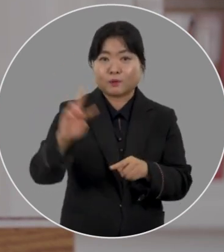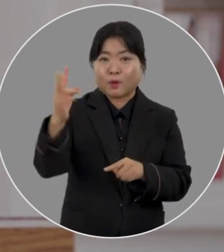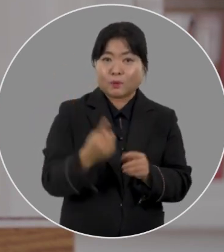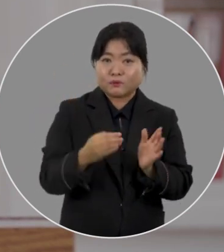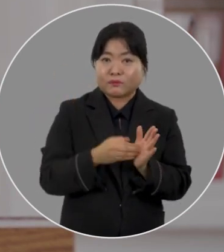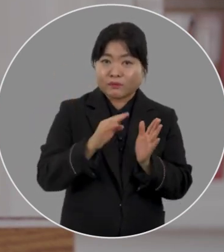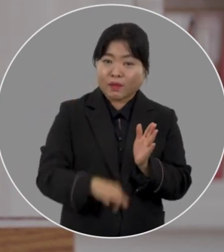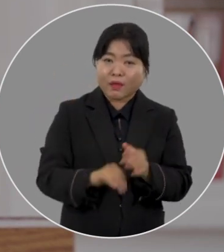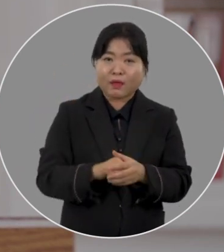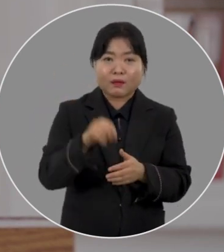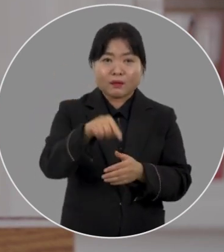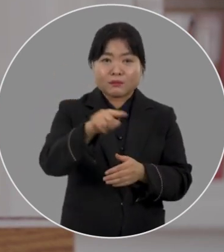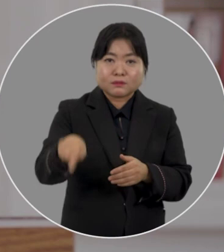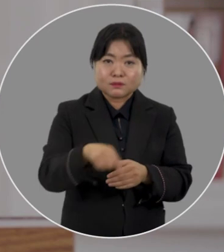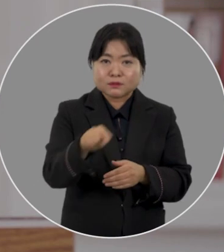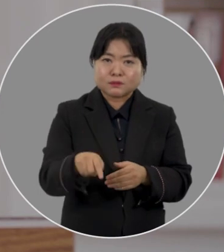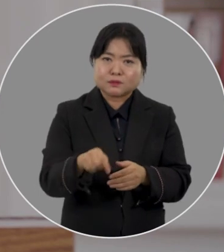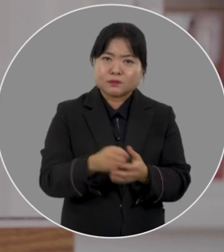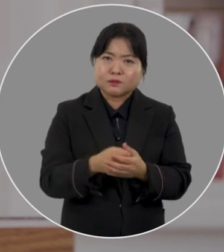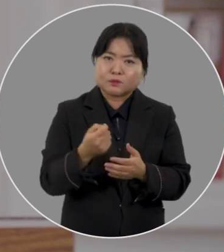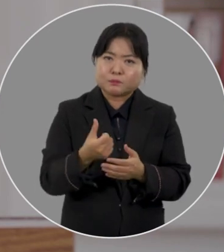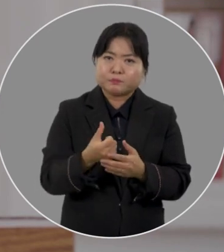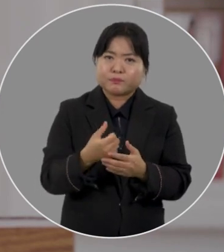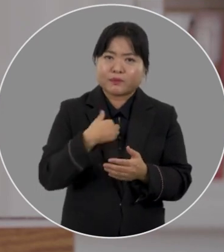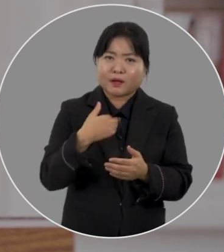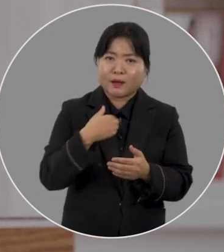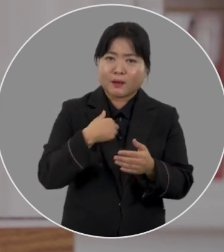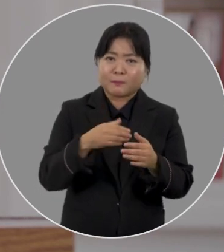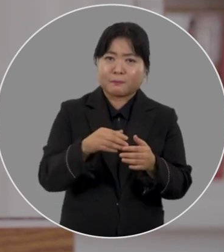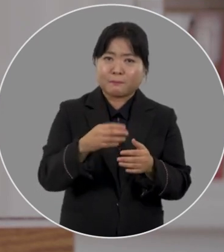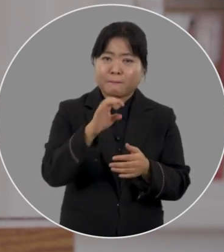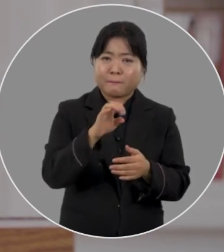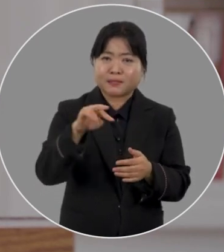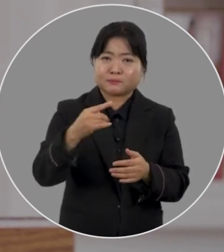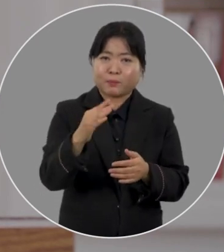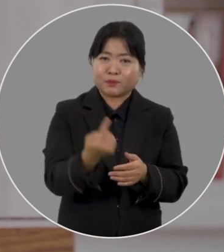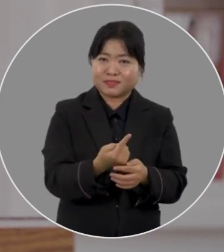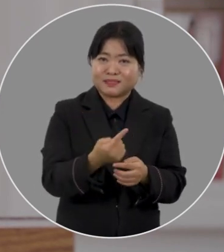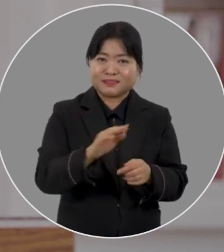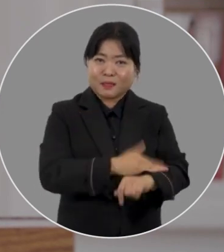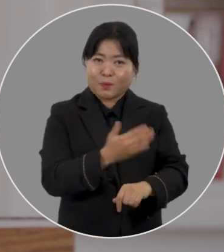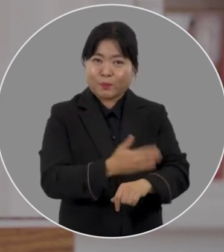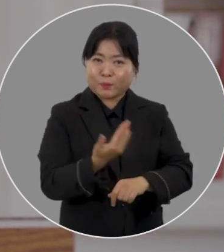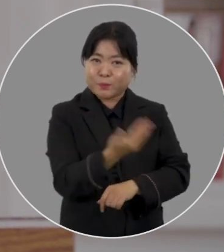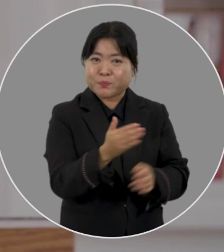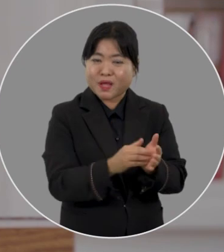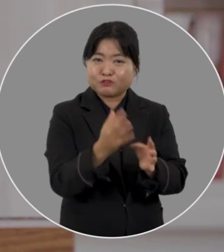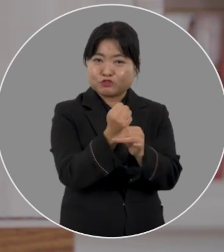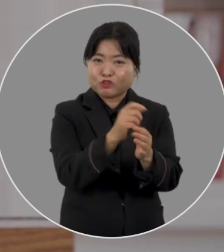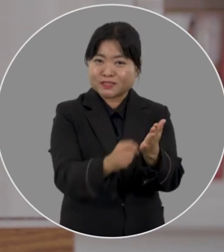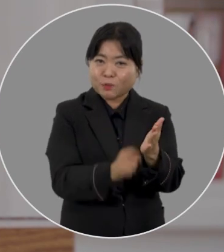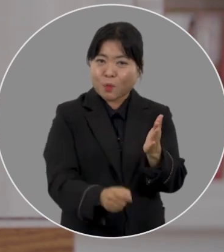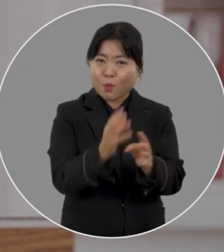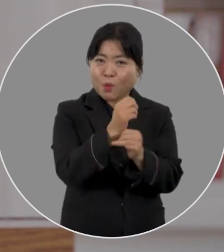돌아오는데 아마 이중 패스포드가 돼서 이제 자기가 패스포드를 잘 못 내고 주소를